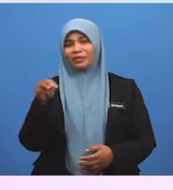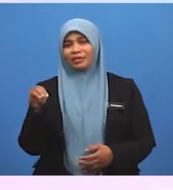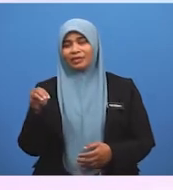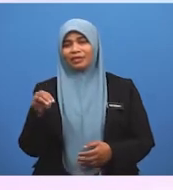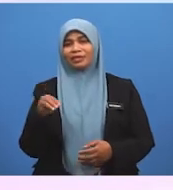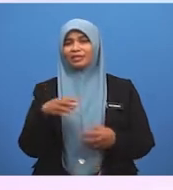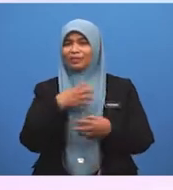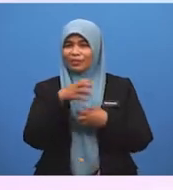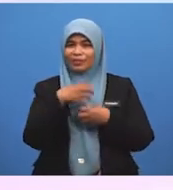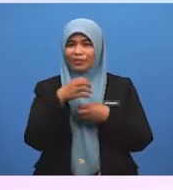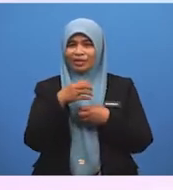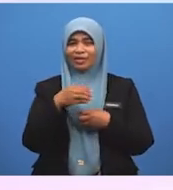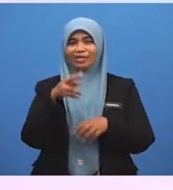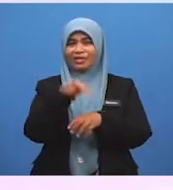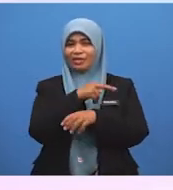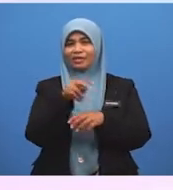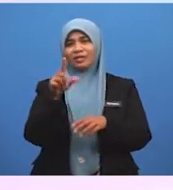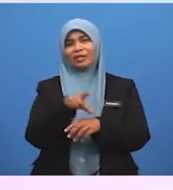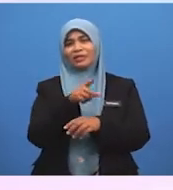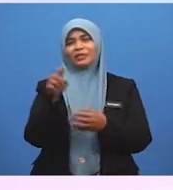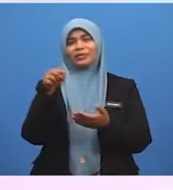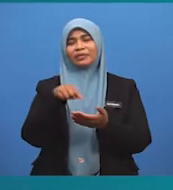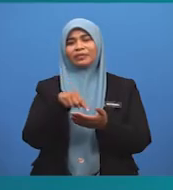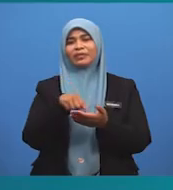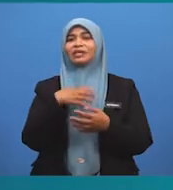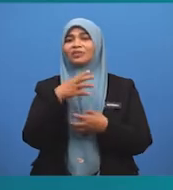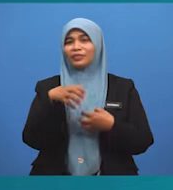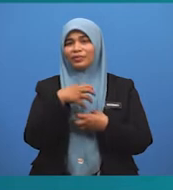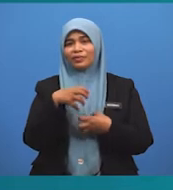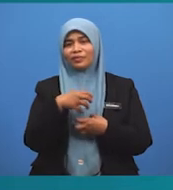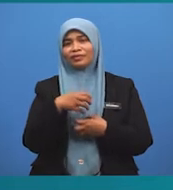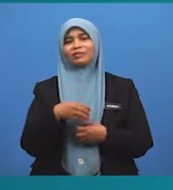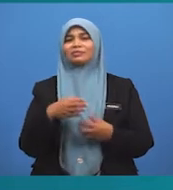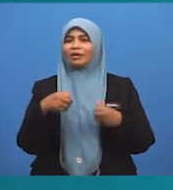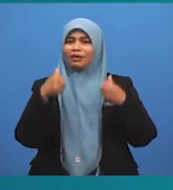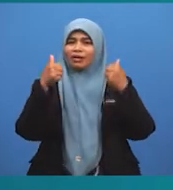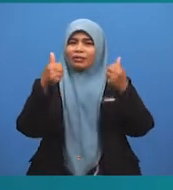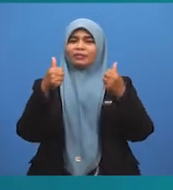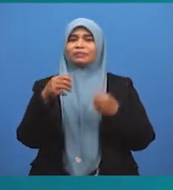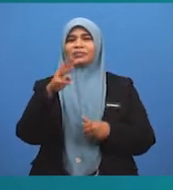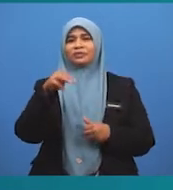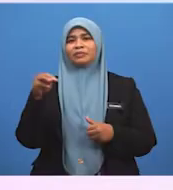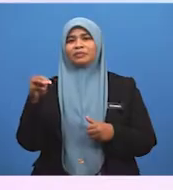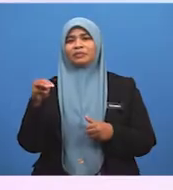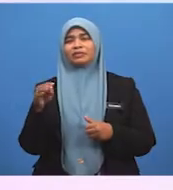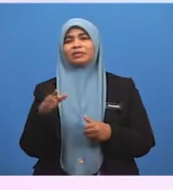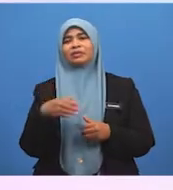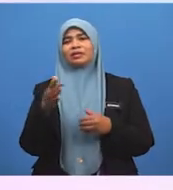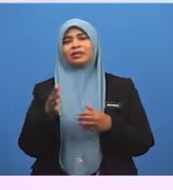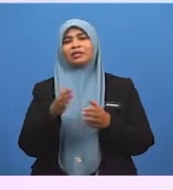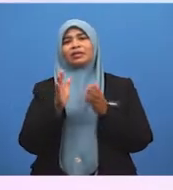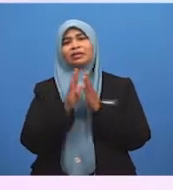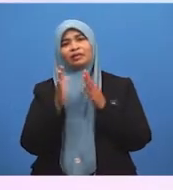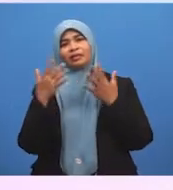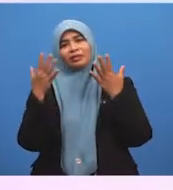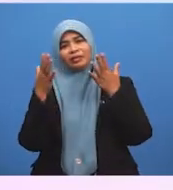Murid-murid, seronok tak menyanyi lagu ini? Seronok? Hebat! Murid-murid, bagi tepukan